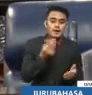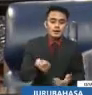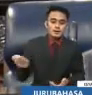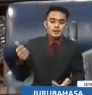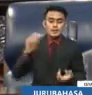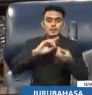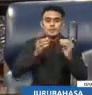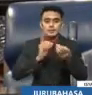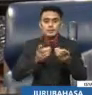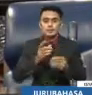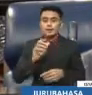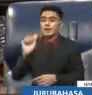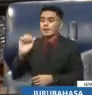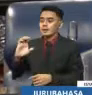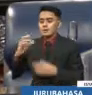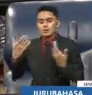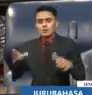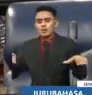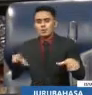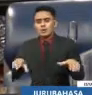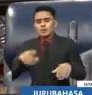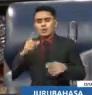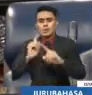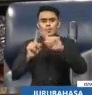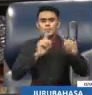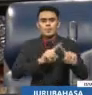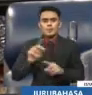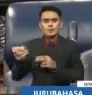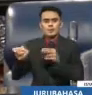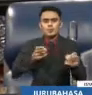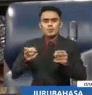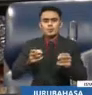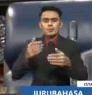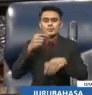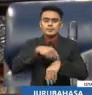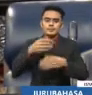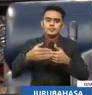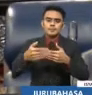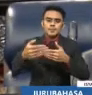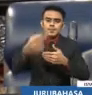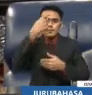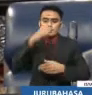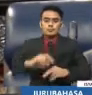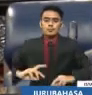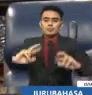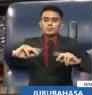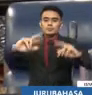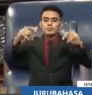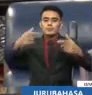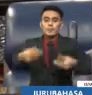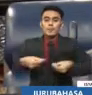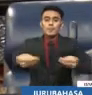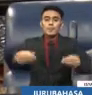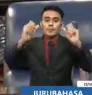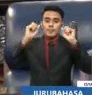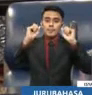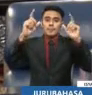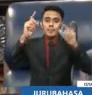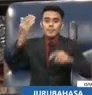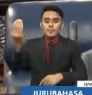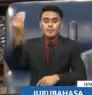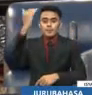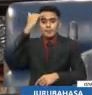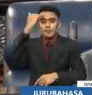Sungai seperti Mischa juga telah melaksanakan berbagai inisiatif dari masa kemasa untuk meningkatkan kesadaran dan pengetahuan